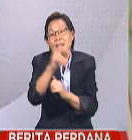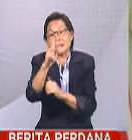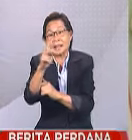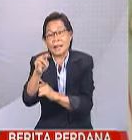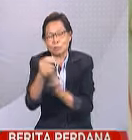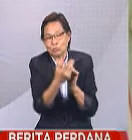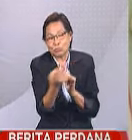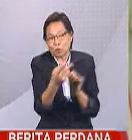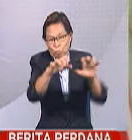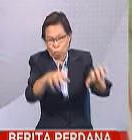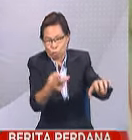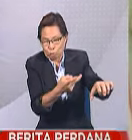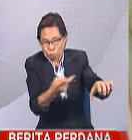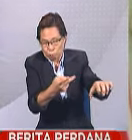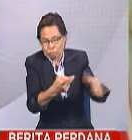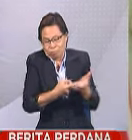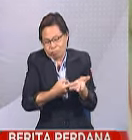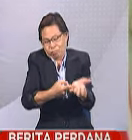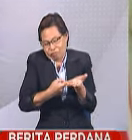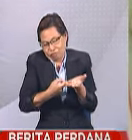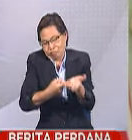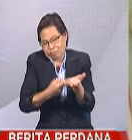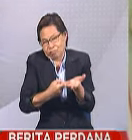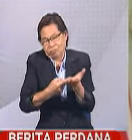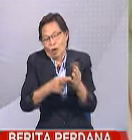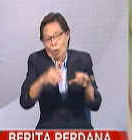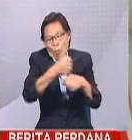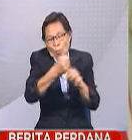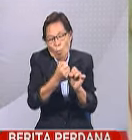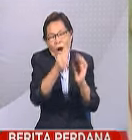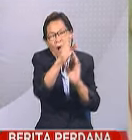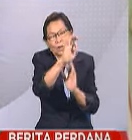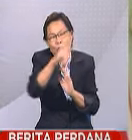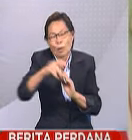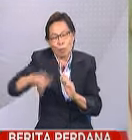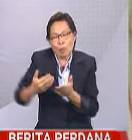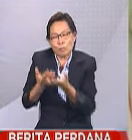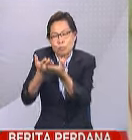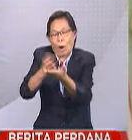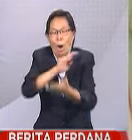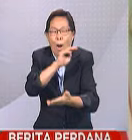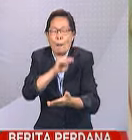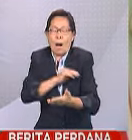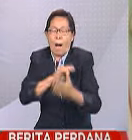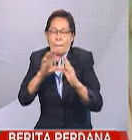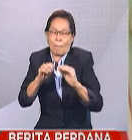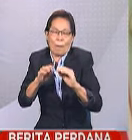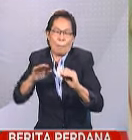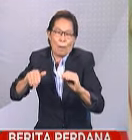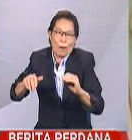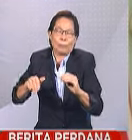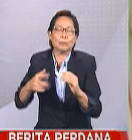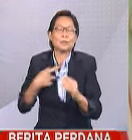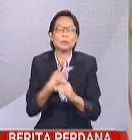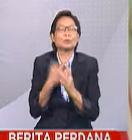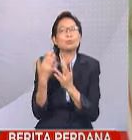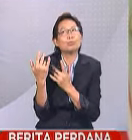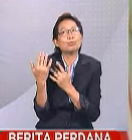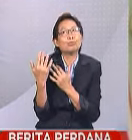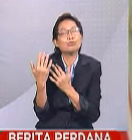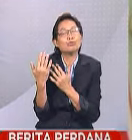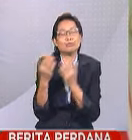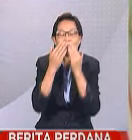saat ini belum dibentangkan di dalam masyarakat menteri-menteri syaa Allah kita menunggu daripada